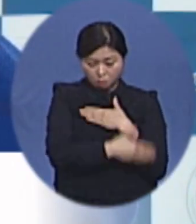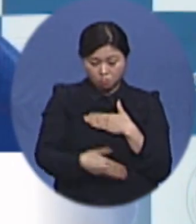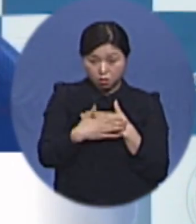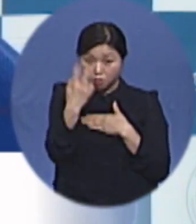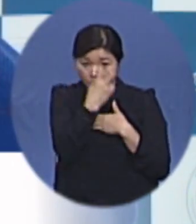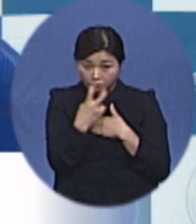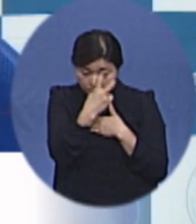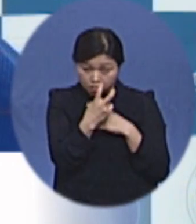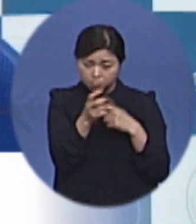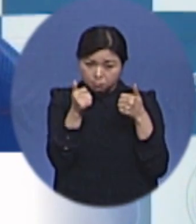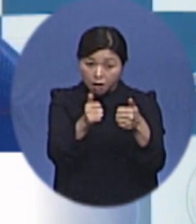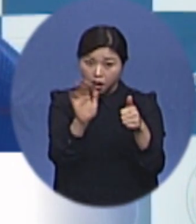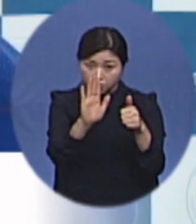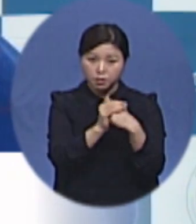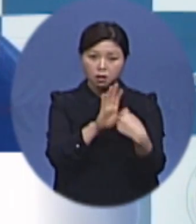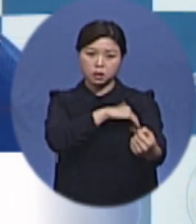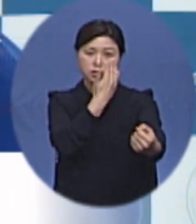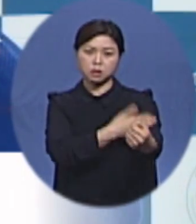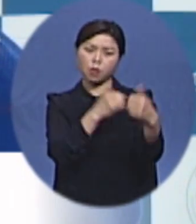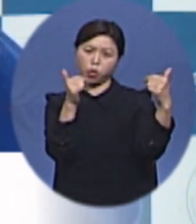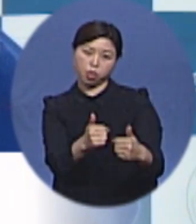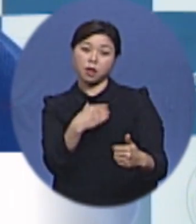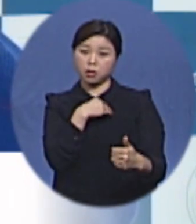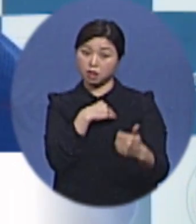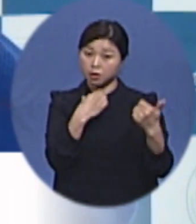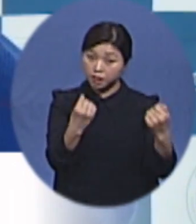자기가 관리를 안 하면 실력이 금방 죽으니까